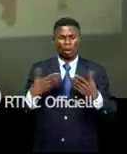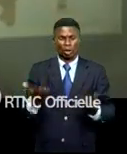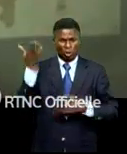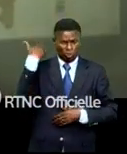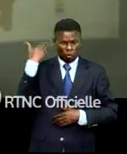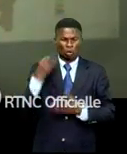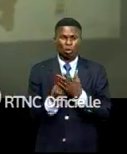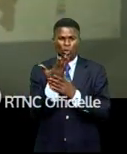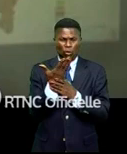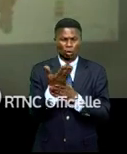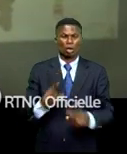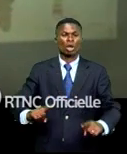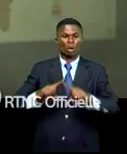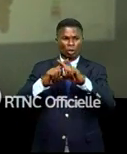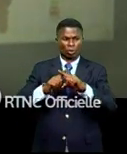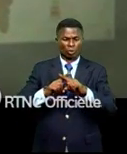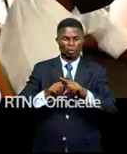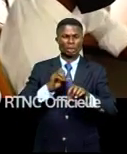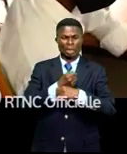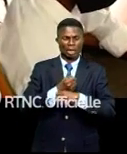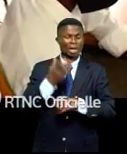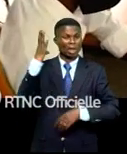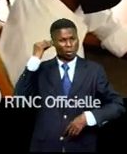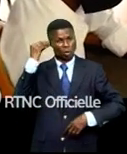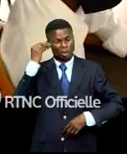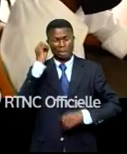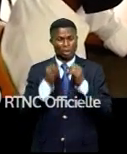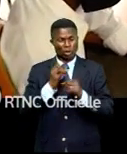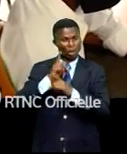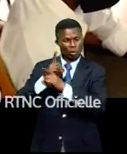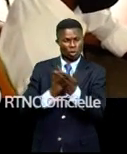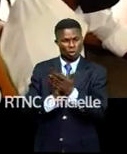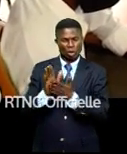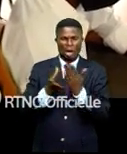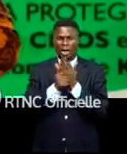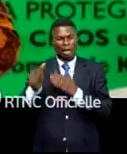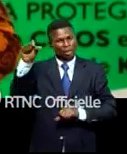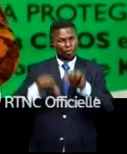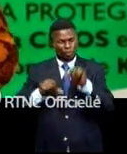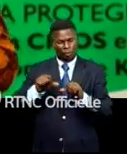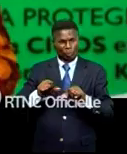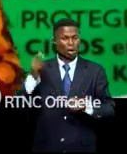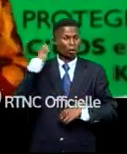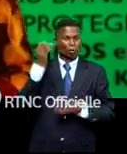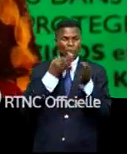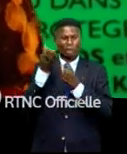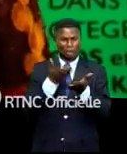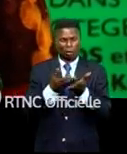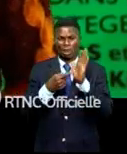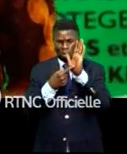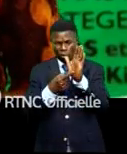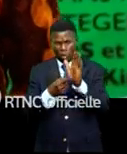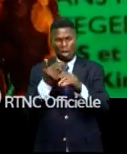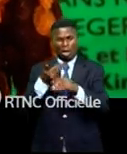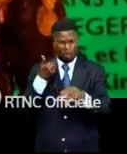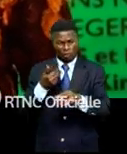est la source de conflits. Elle cause des maladies si elle n'est pas de bonne qualité, a fait remarquer le prof Alain Boulouku avant